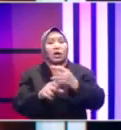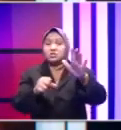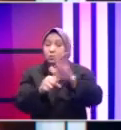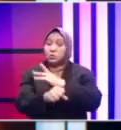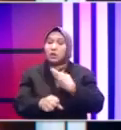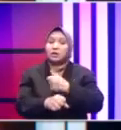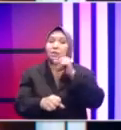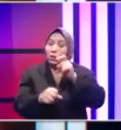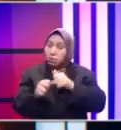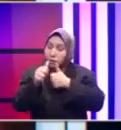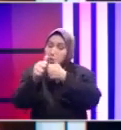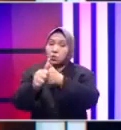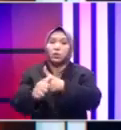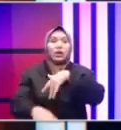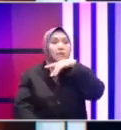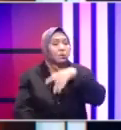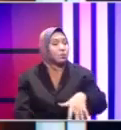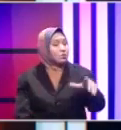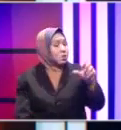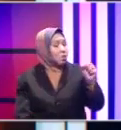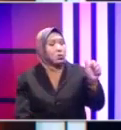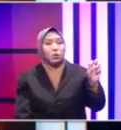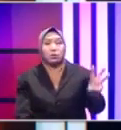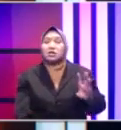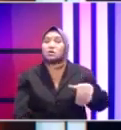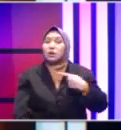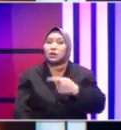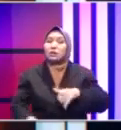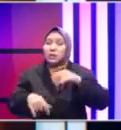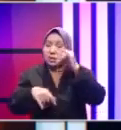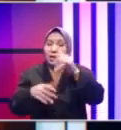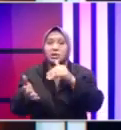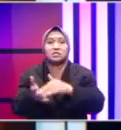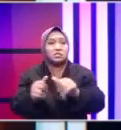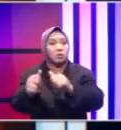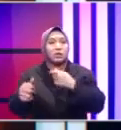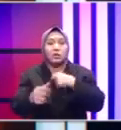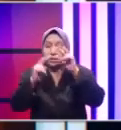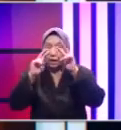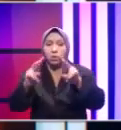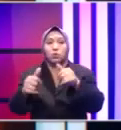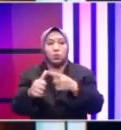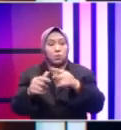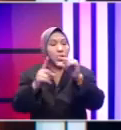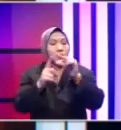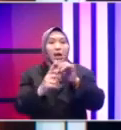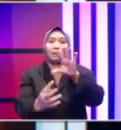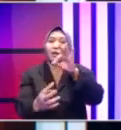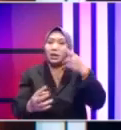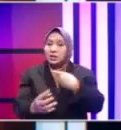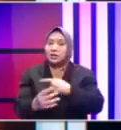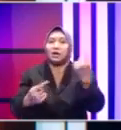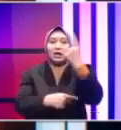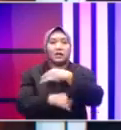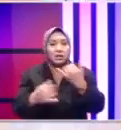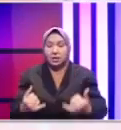kita peledak menyikut Annabi Sallallahu Alaihi Wasallam sebelum kita pingin lebih jauh kan kita lihat dahulu perkataan pilihan kita pada